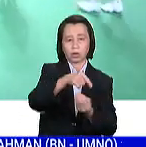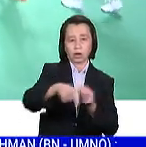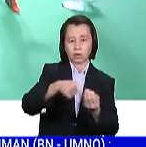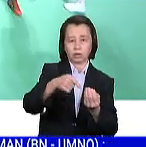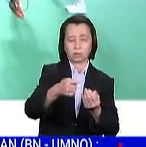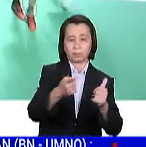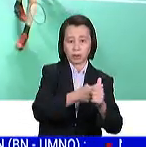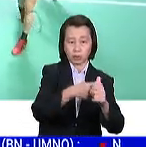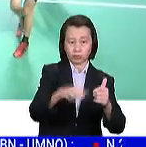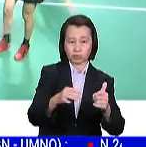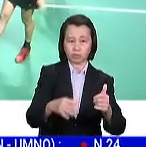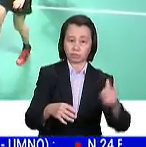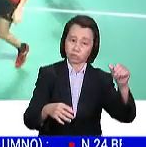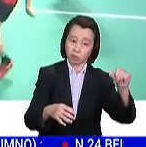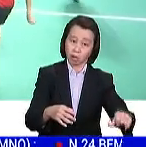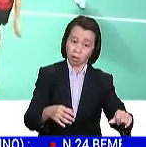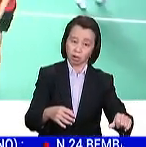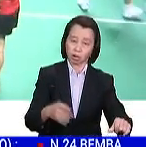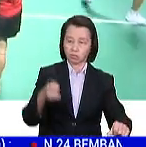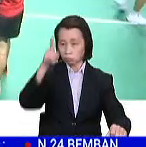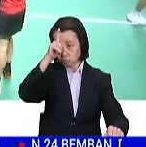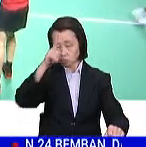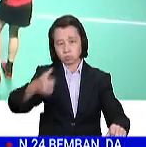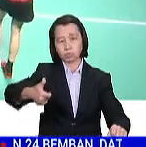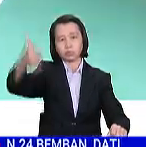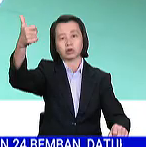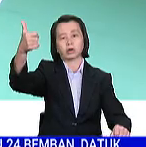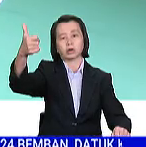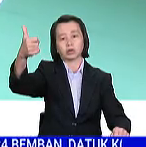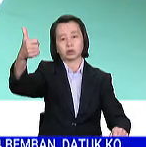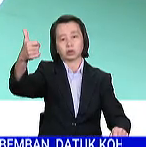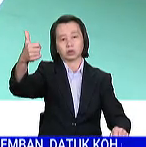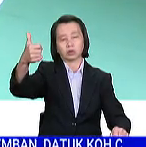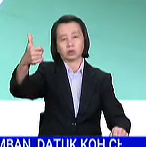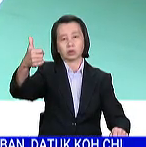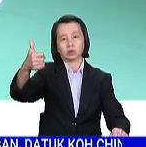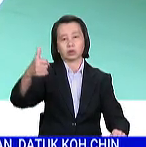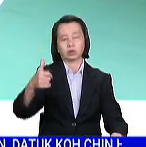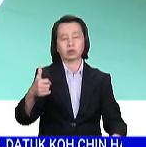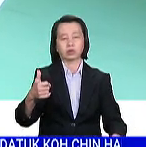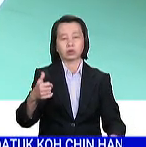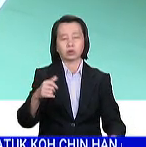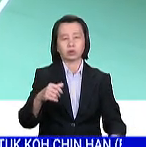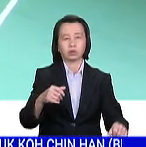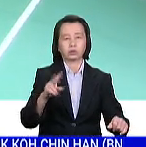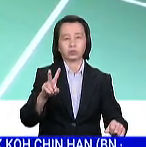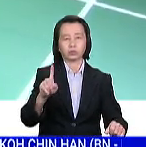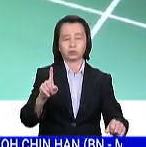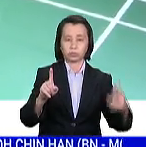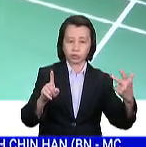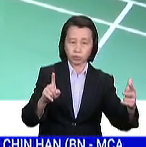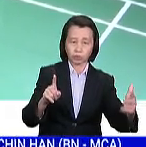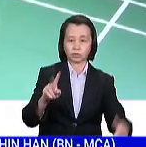pertama selepas tewas mudah kepada pasangan Jerman Jones Rolfi Jensen, Linda Effler